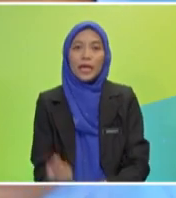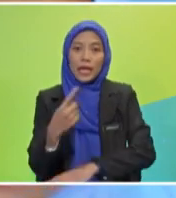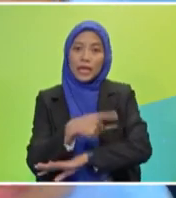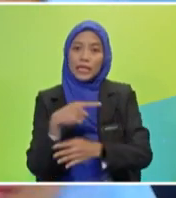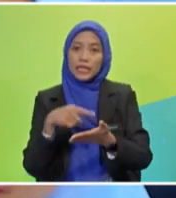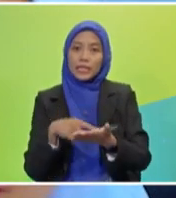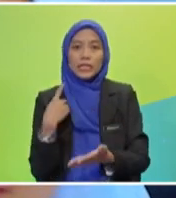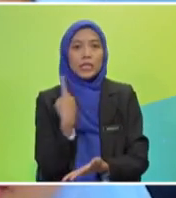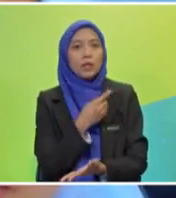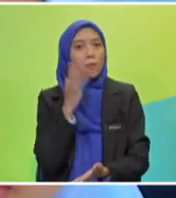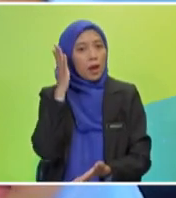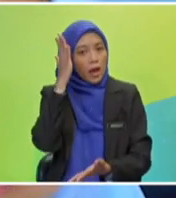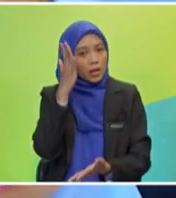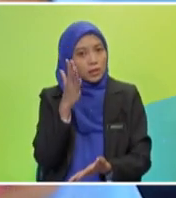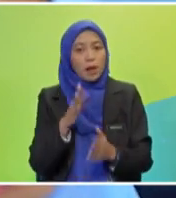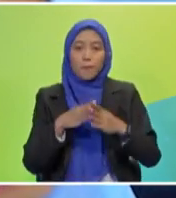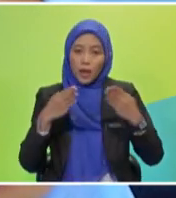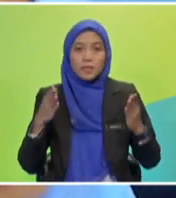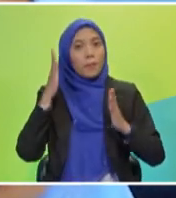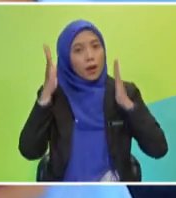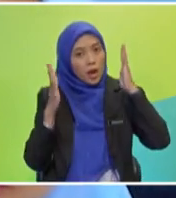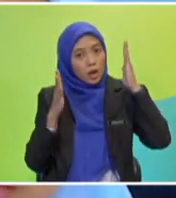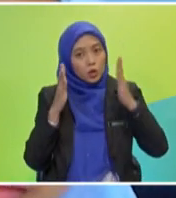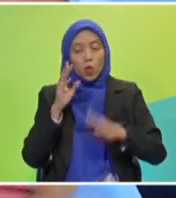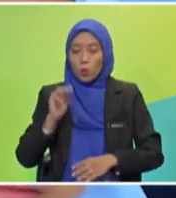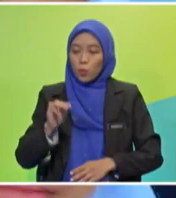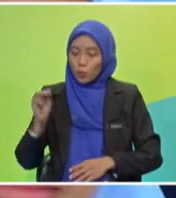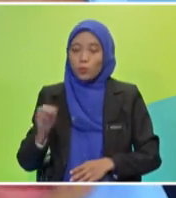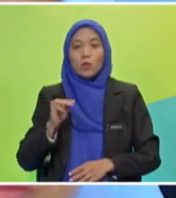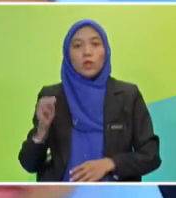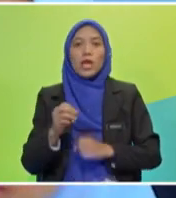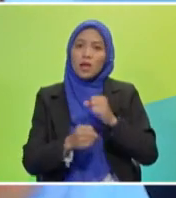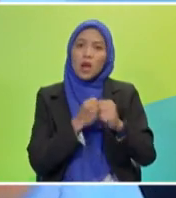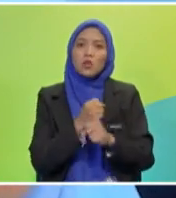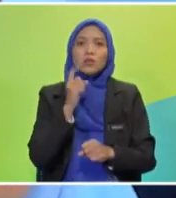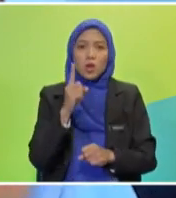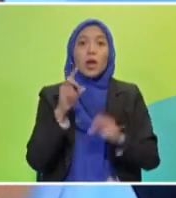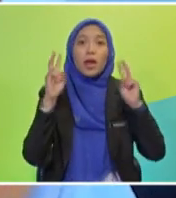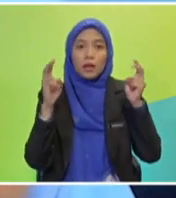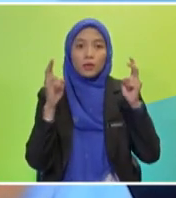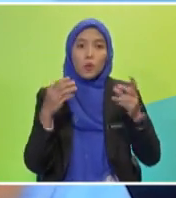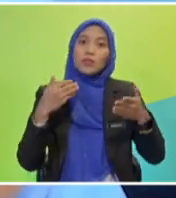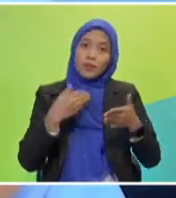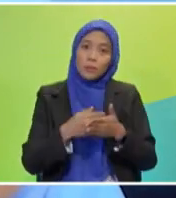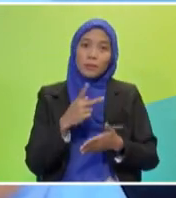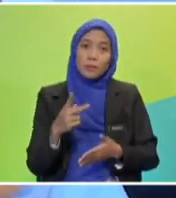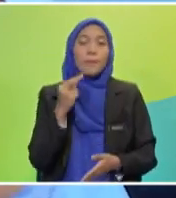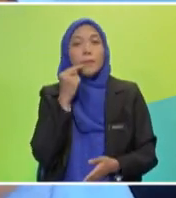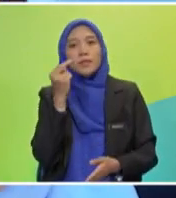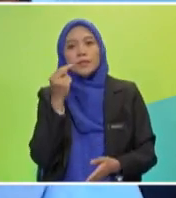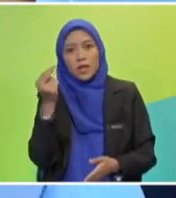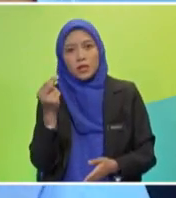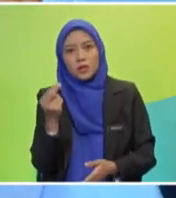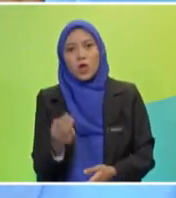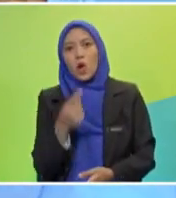belajar mata pelajaran Bahasa Melayu untuk murid-murid tahun 1 dengan tajuknya Sampaikan Pesan. Tetapi sebelum kita teruskan dengan